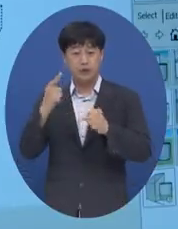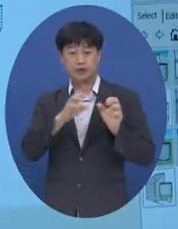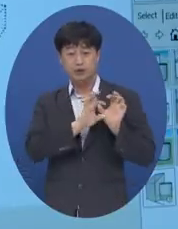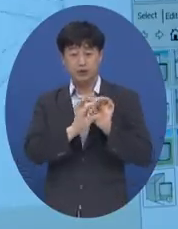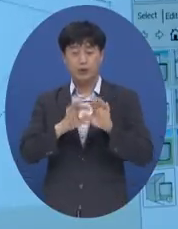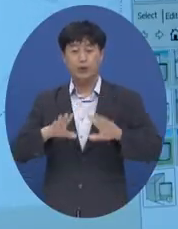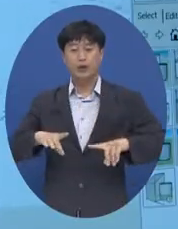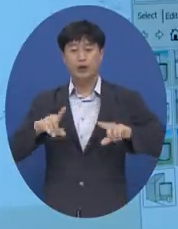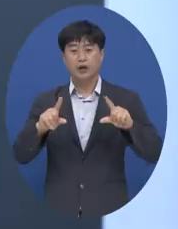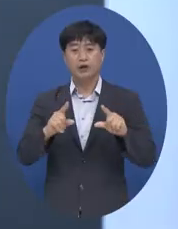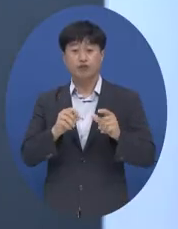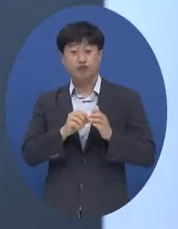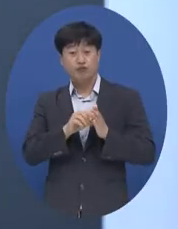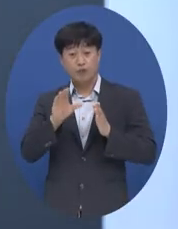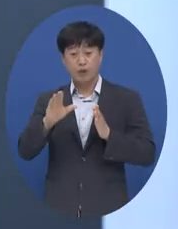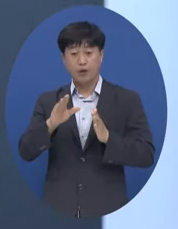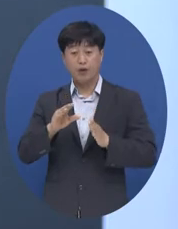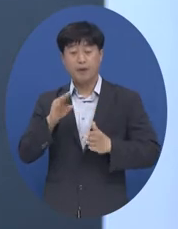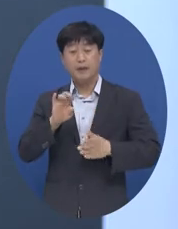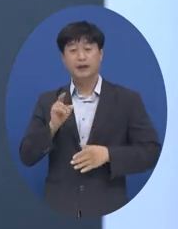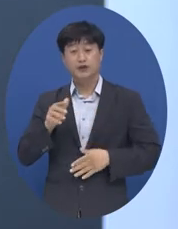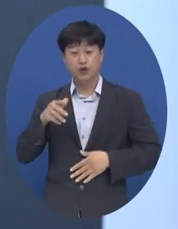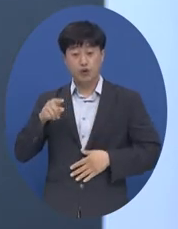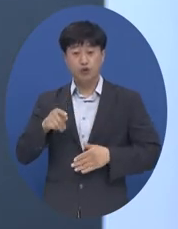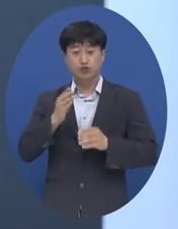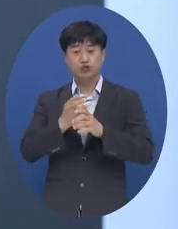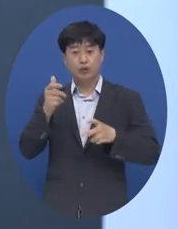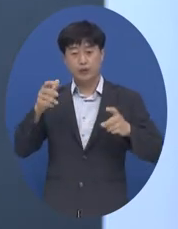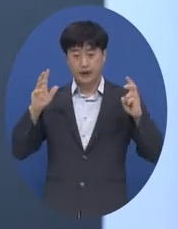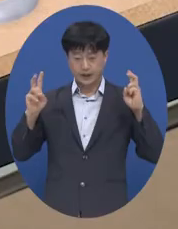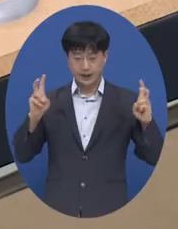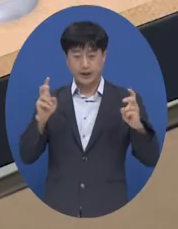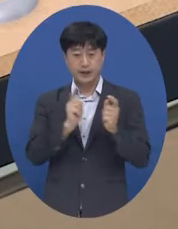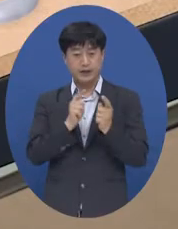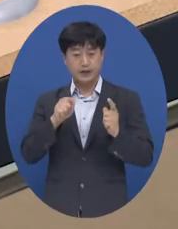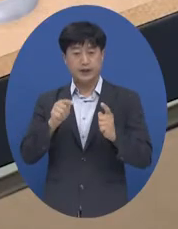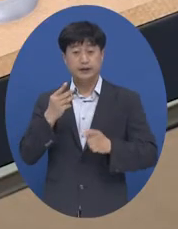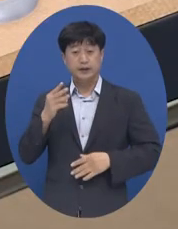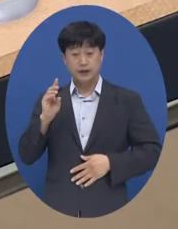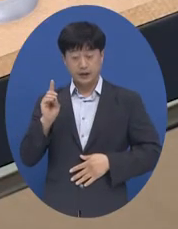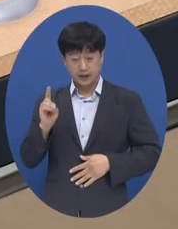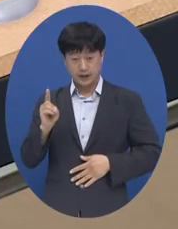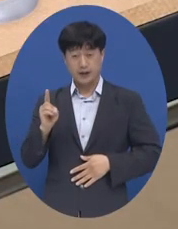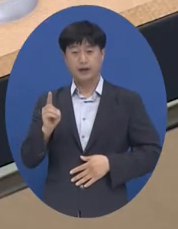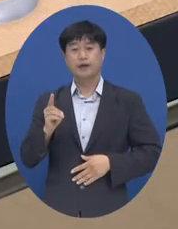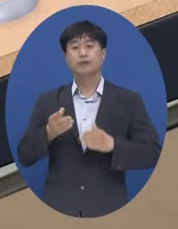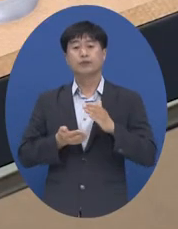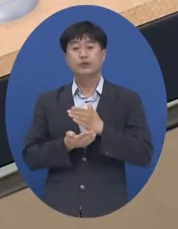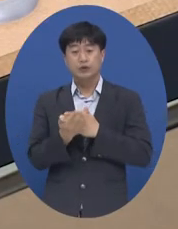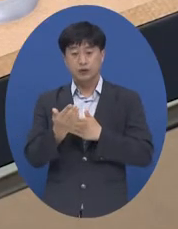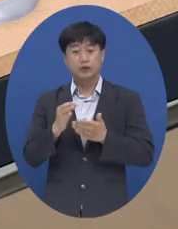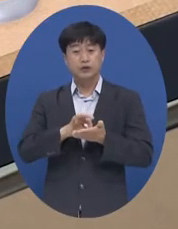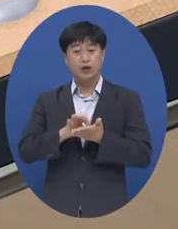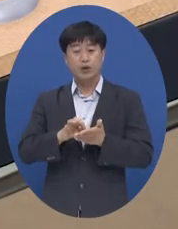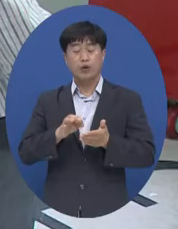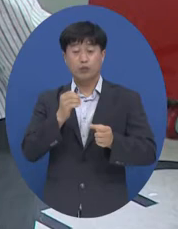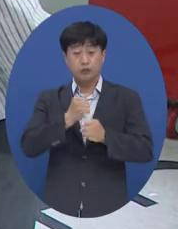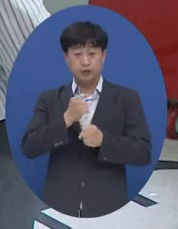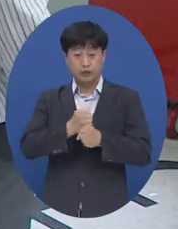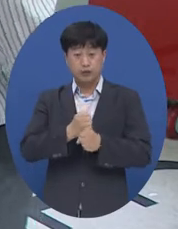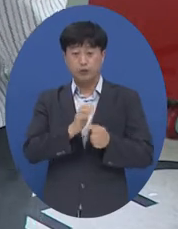경기도가 지난해에 이어 올해도 유망 벤처 중소기업을 대상으로 3D 프린터를 활용한 제품화와 사업화를